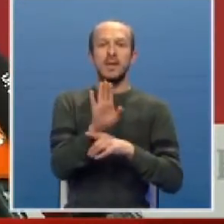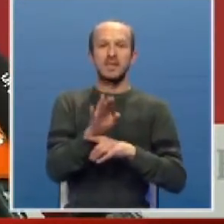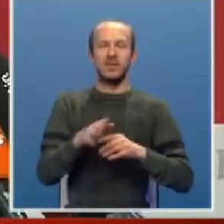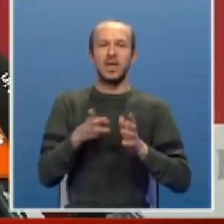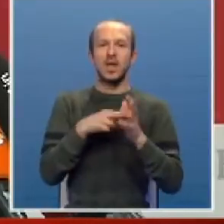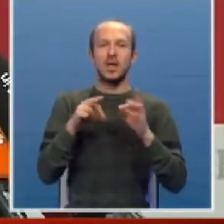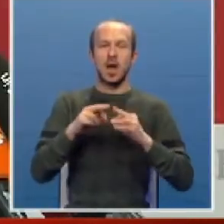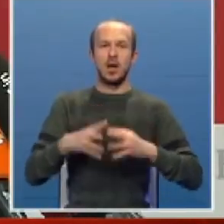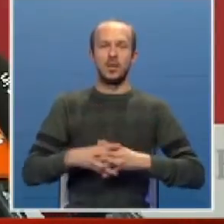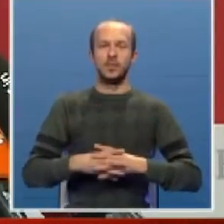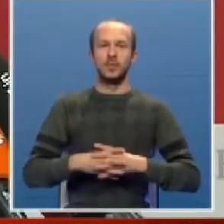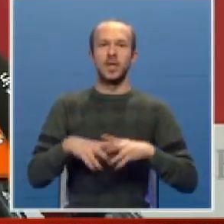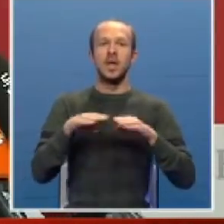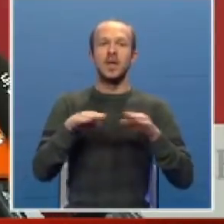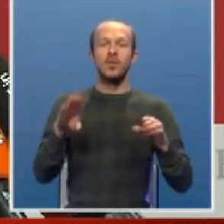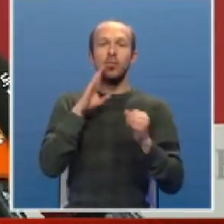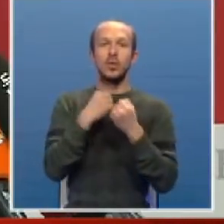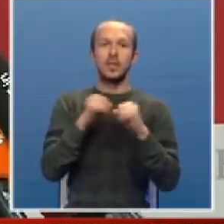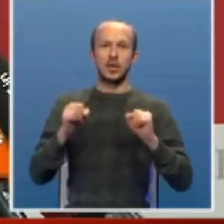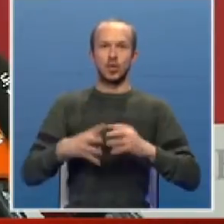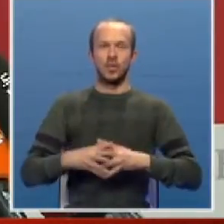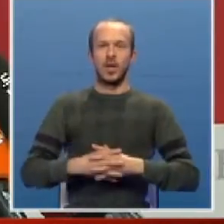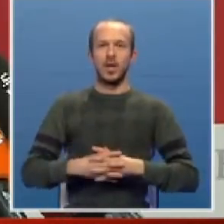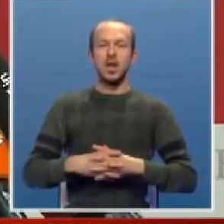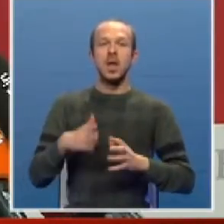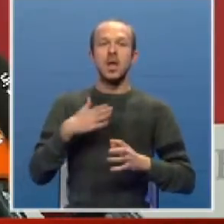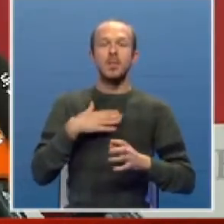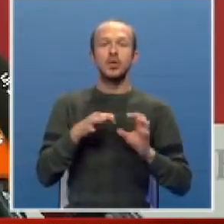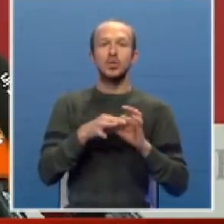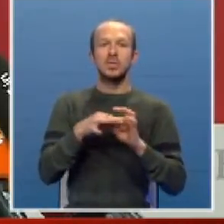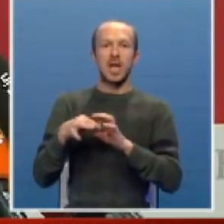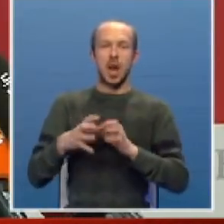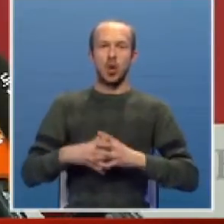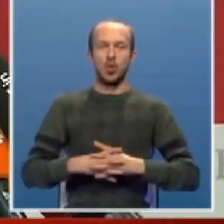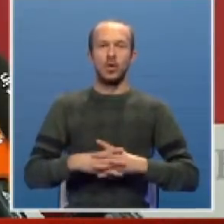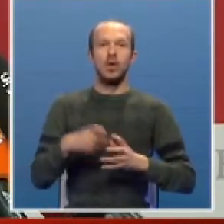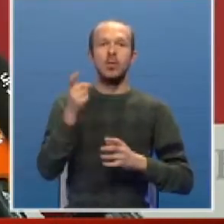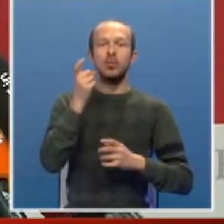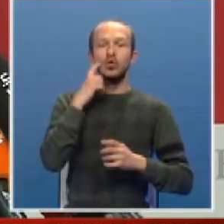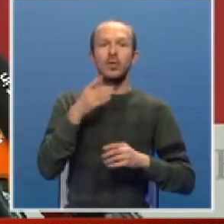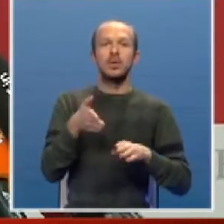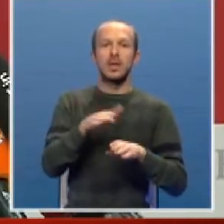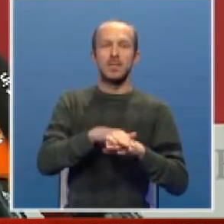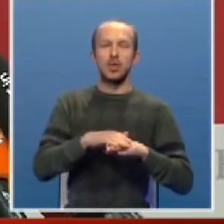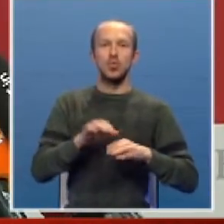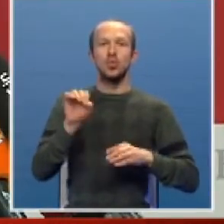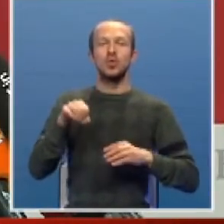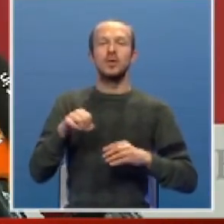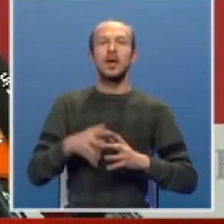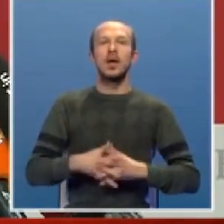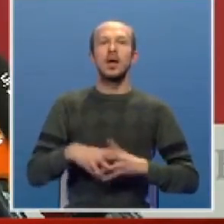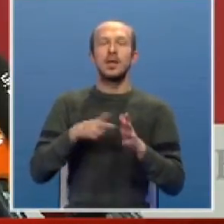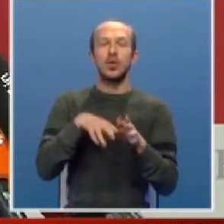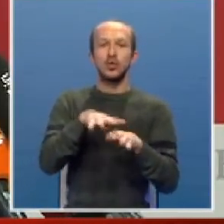predstavnice na nivou federacije. Nama su stalno pokušavali da nametnu da Narodna skupština Republike Srpske